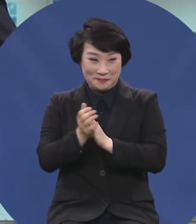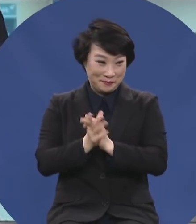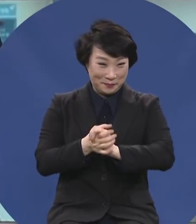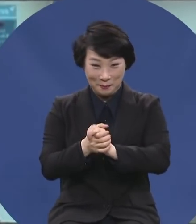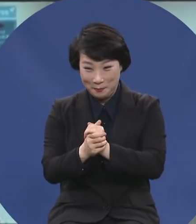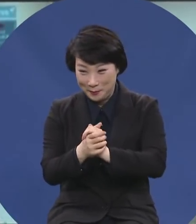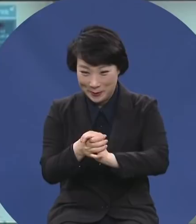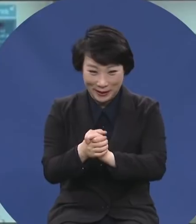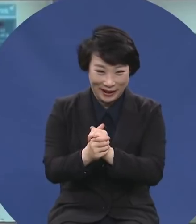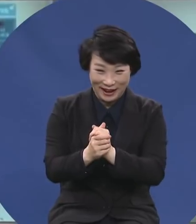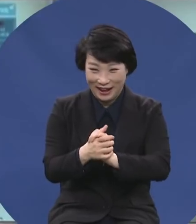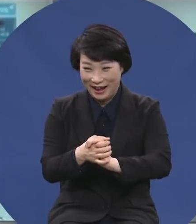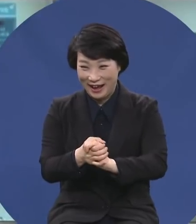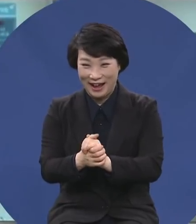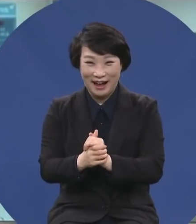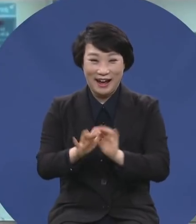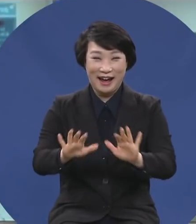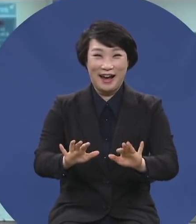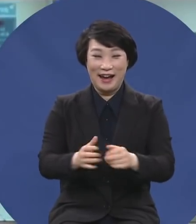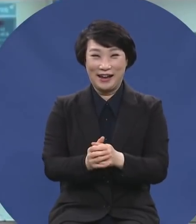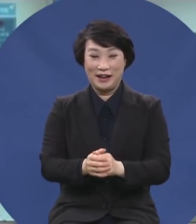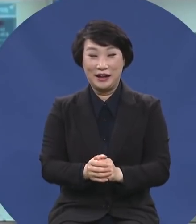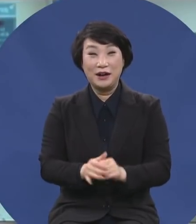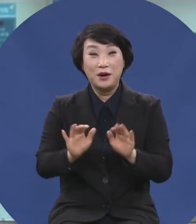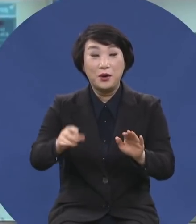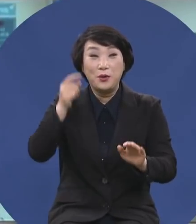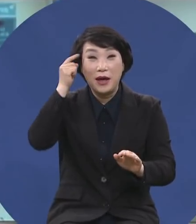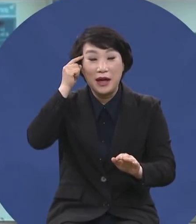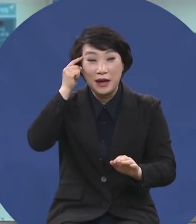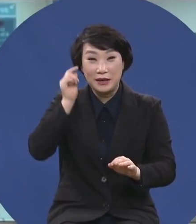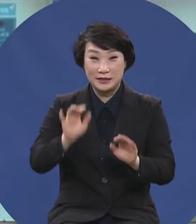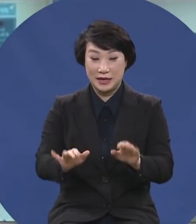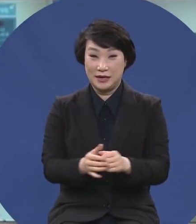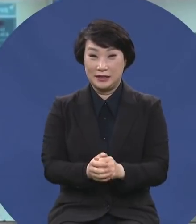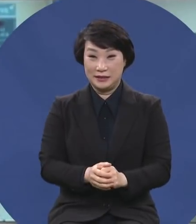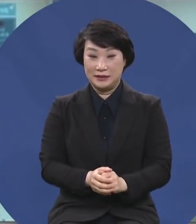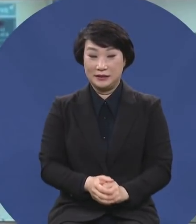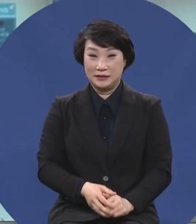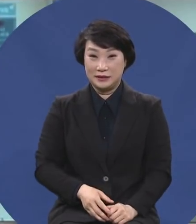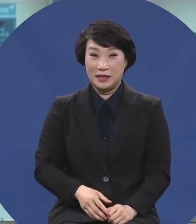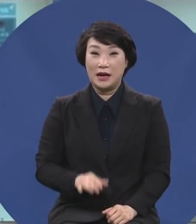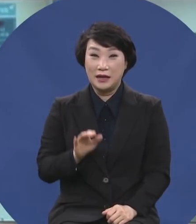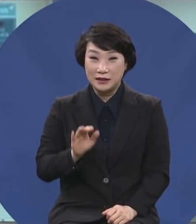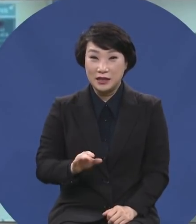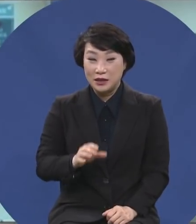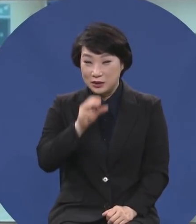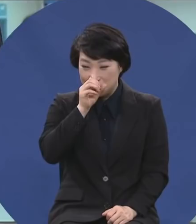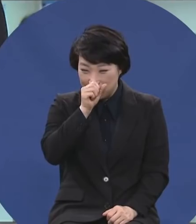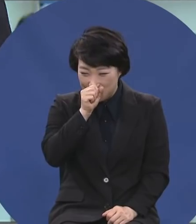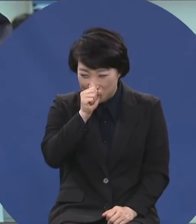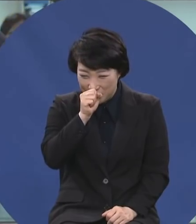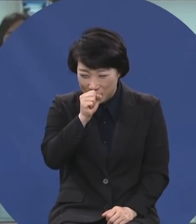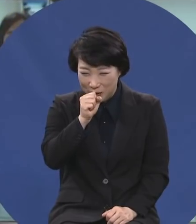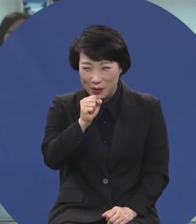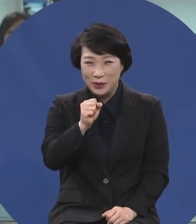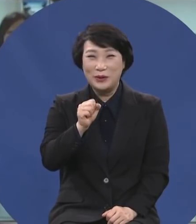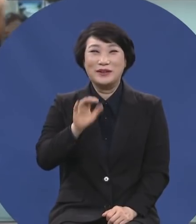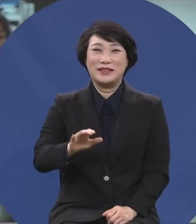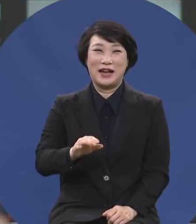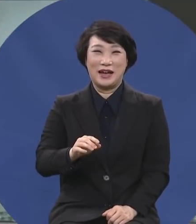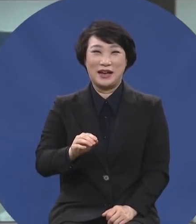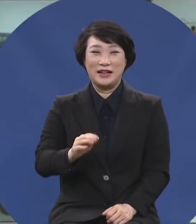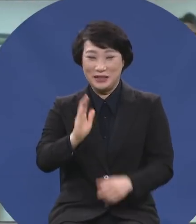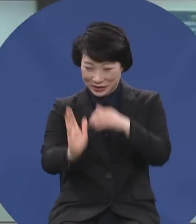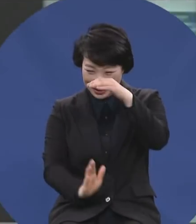넘쳐납니다. 아주 단단하고 야무지고 아주 좋은 아주